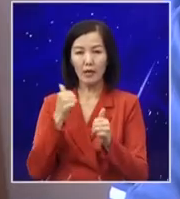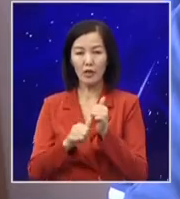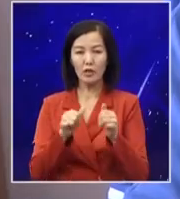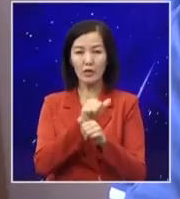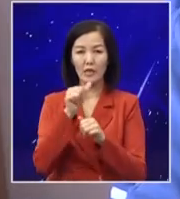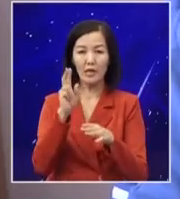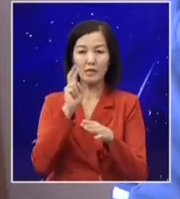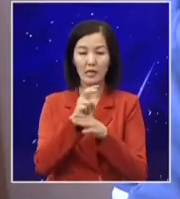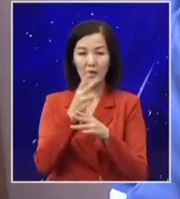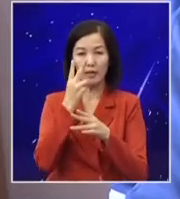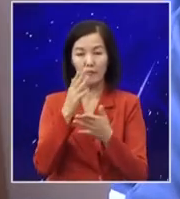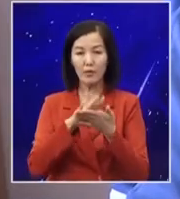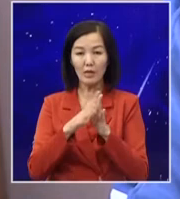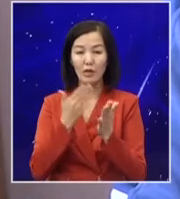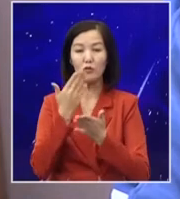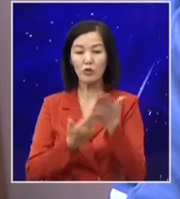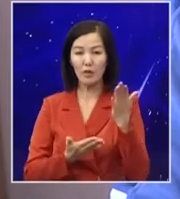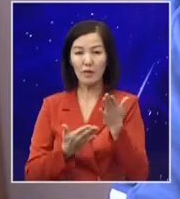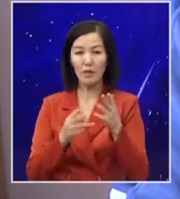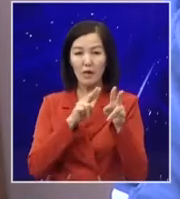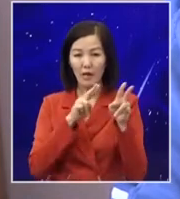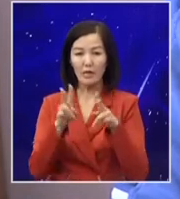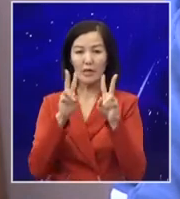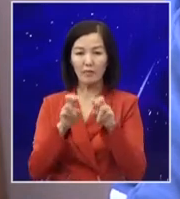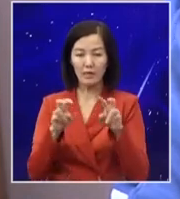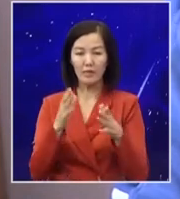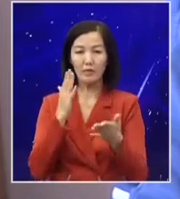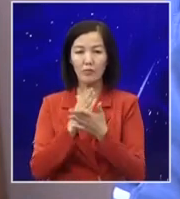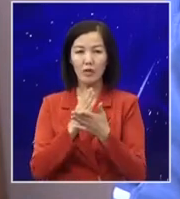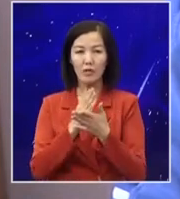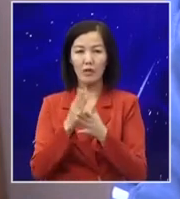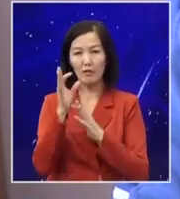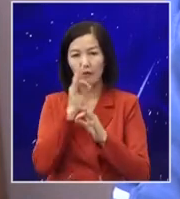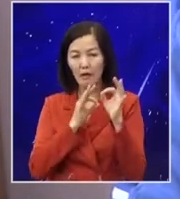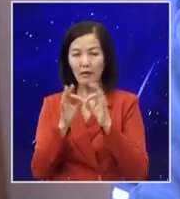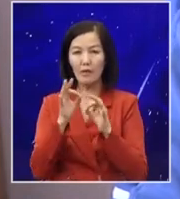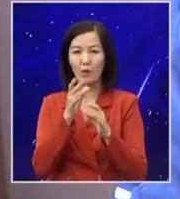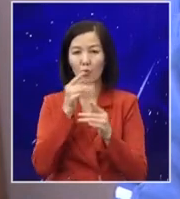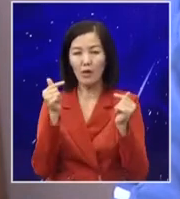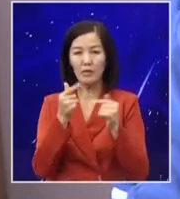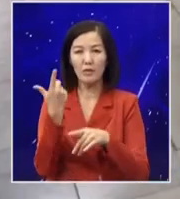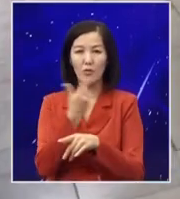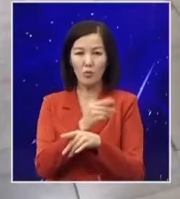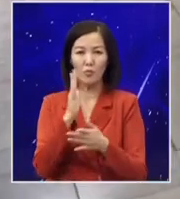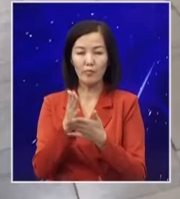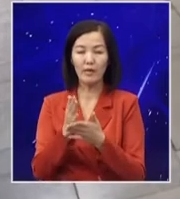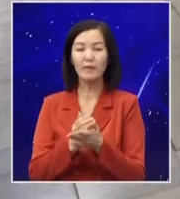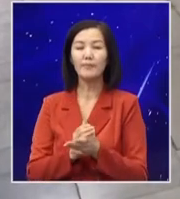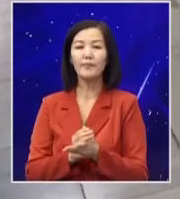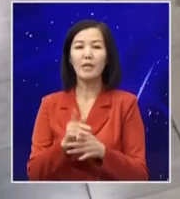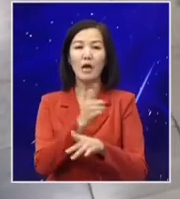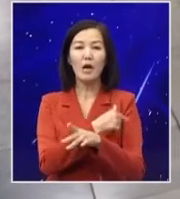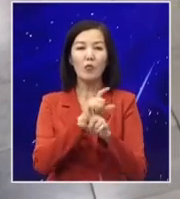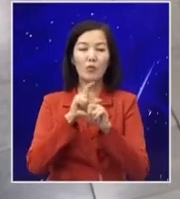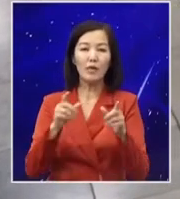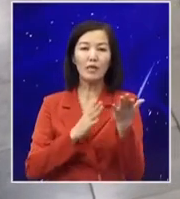келіп жағдайды біліп, көңілді сұрап, дәрі-дәрмектерін уақытында беріп жатыр. Ауруханада